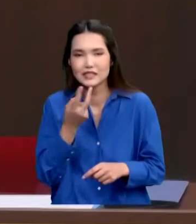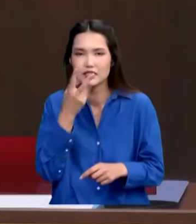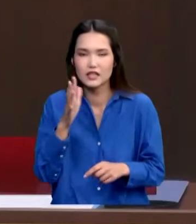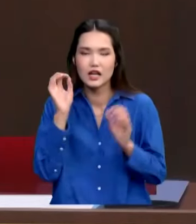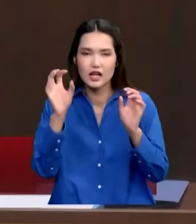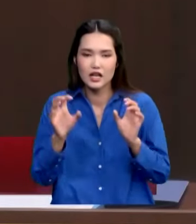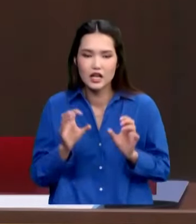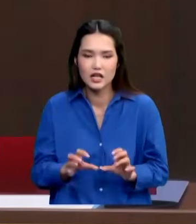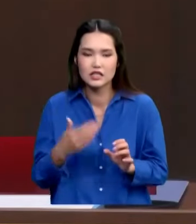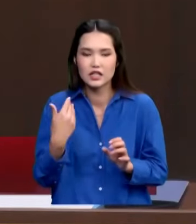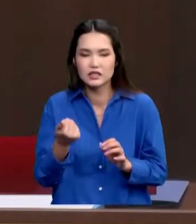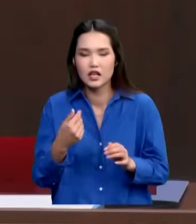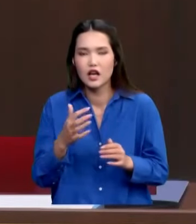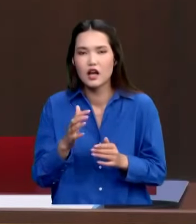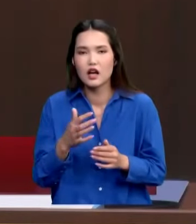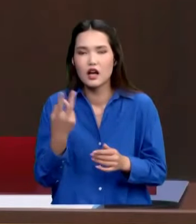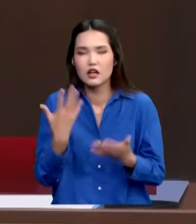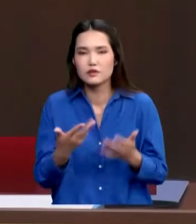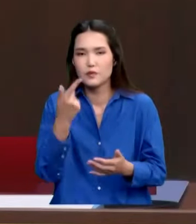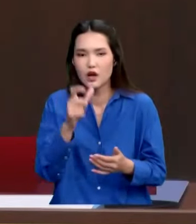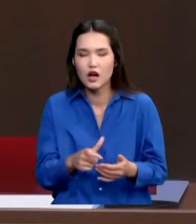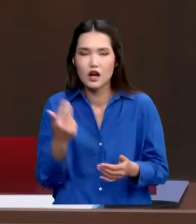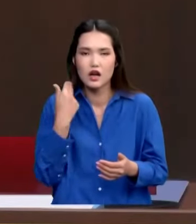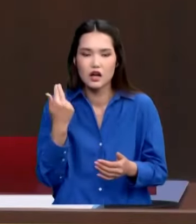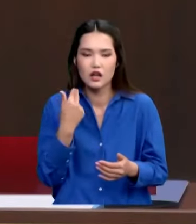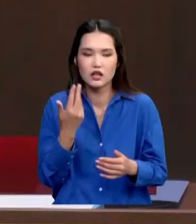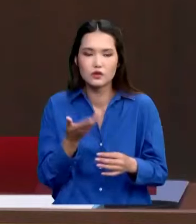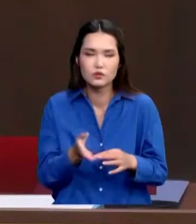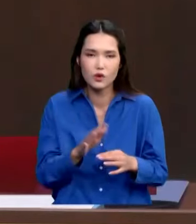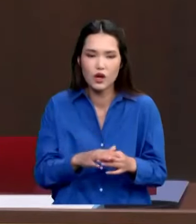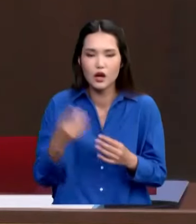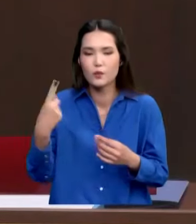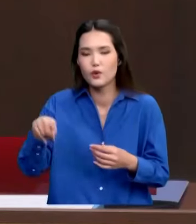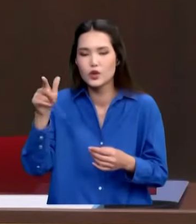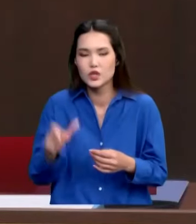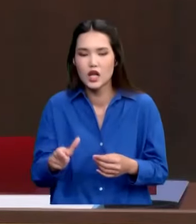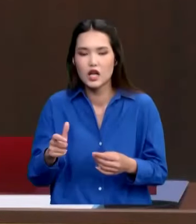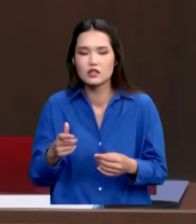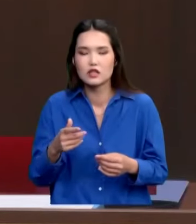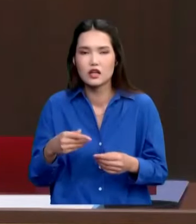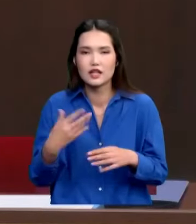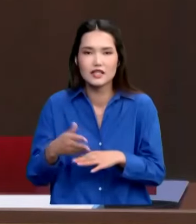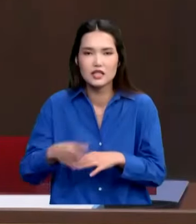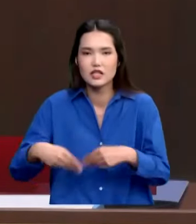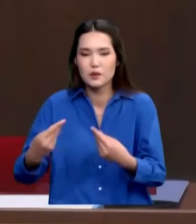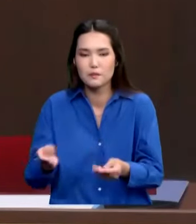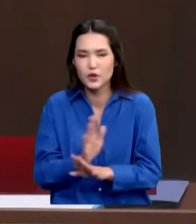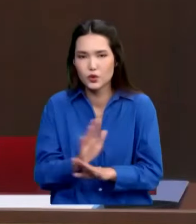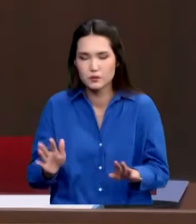ретінде, кепілдік ретінде алмауды қарауымыз керек пе? Әлде ондай адамдарға несиенің берілмеуін